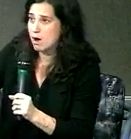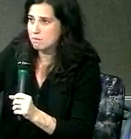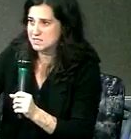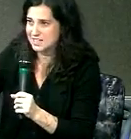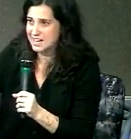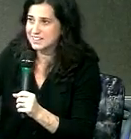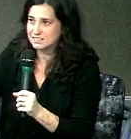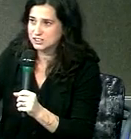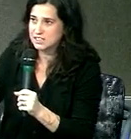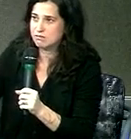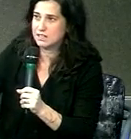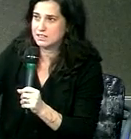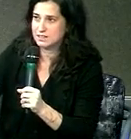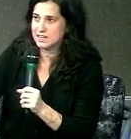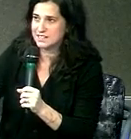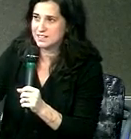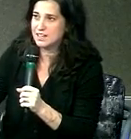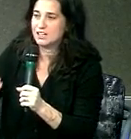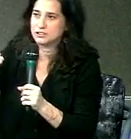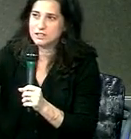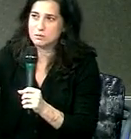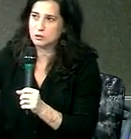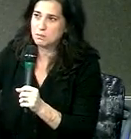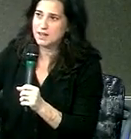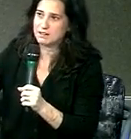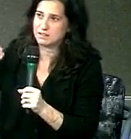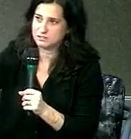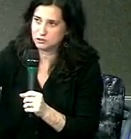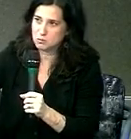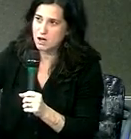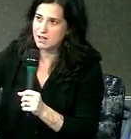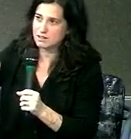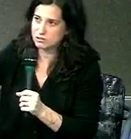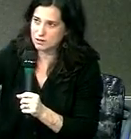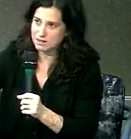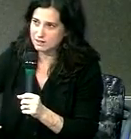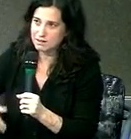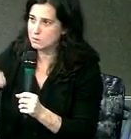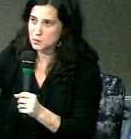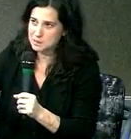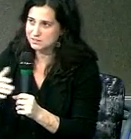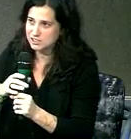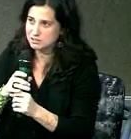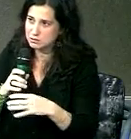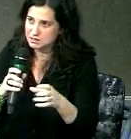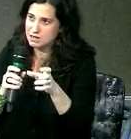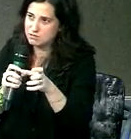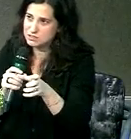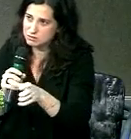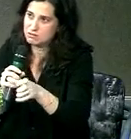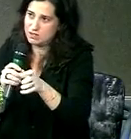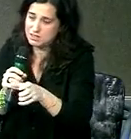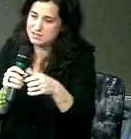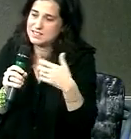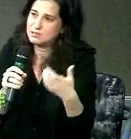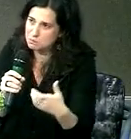il boit parce qu'il a grandi avec l'idée, tu fais comme ton père, tu bois, tu es problématique. Donc en